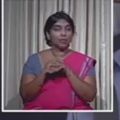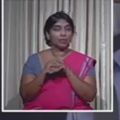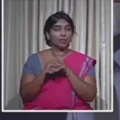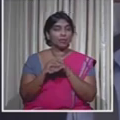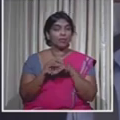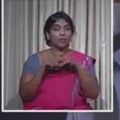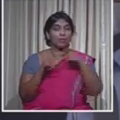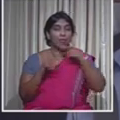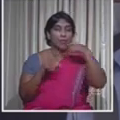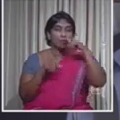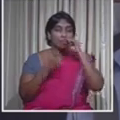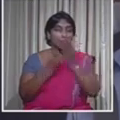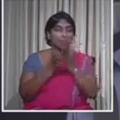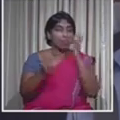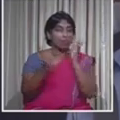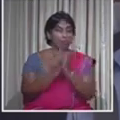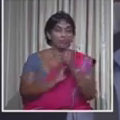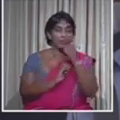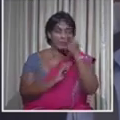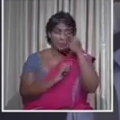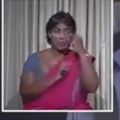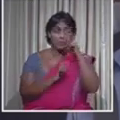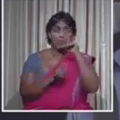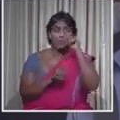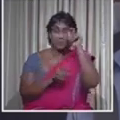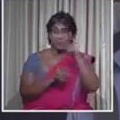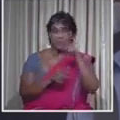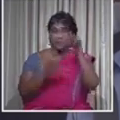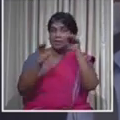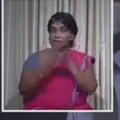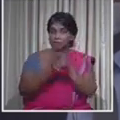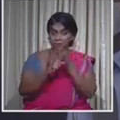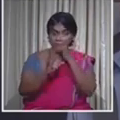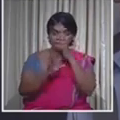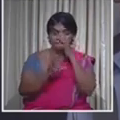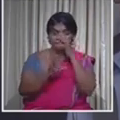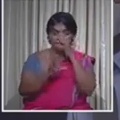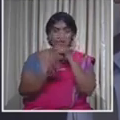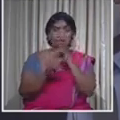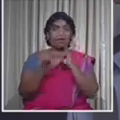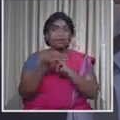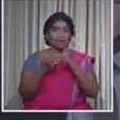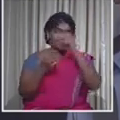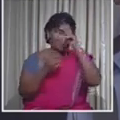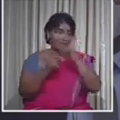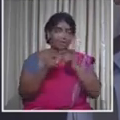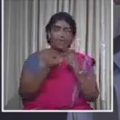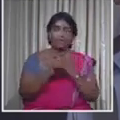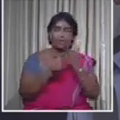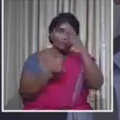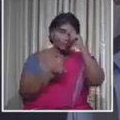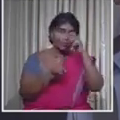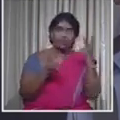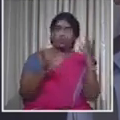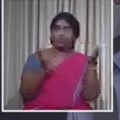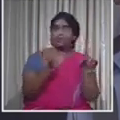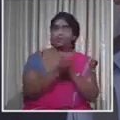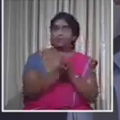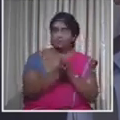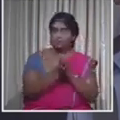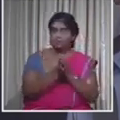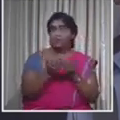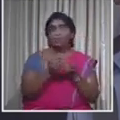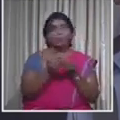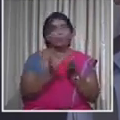මූදු කොල්ලකාරයෙක් ඉතින් මූදු කොල්ලකාරයෙක් ඉන්න තැනකදී සුදේව මහත්තයායි කිංස්ලි මහත්තයායි එකතු වෙලා